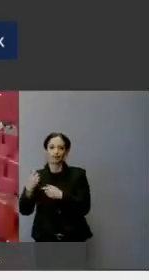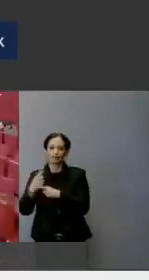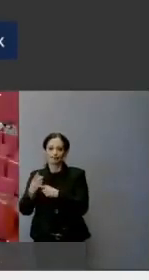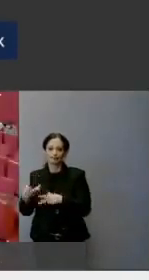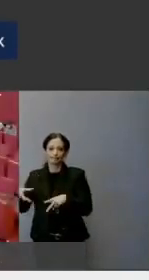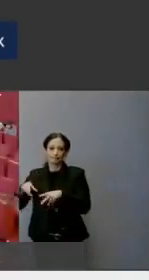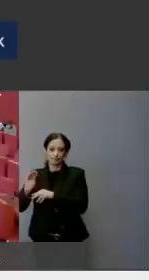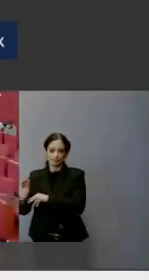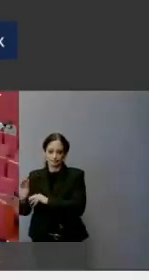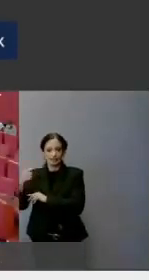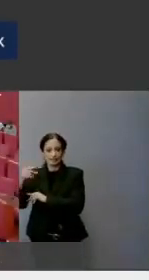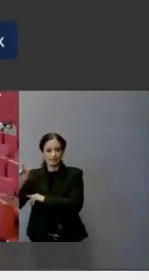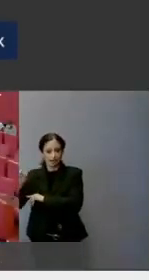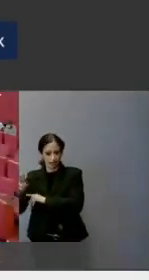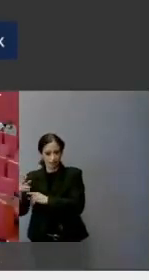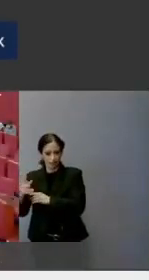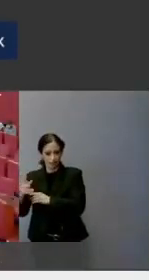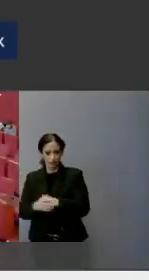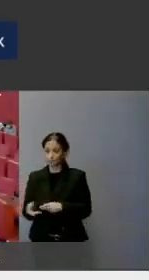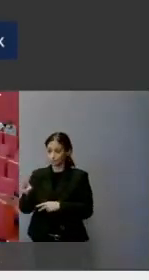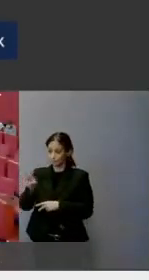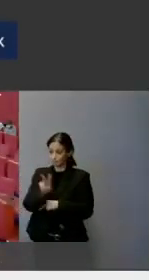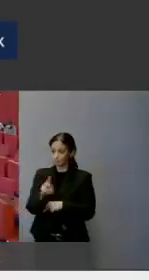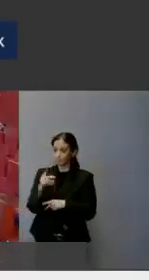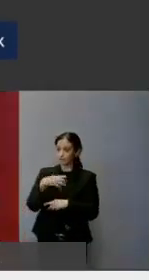assessore picciotto prima